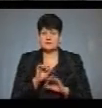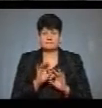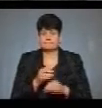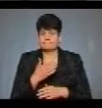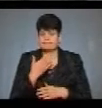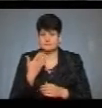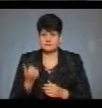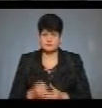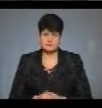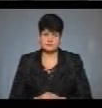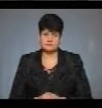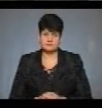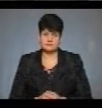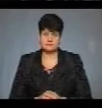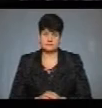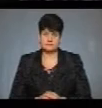коментують.